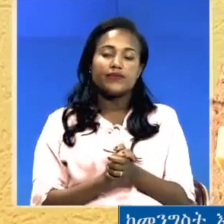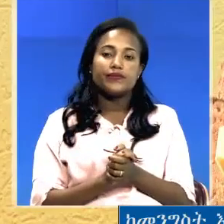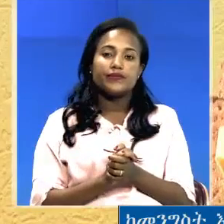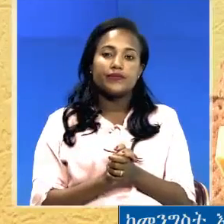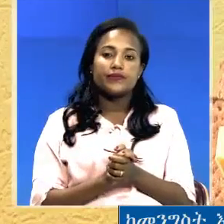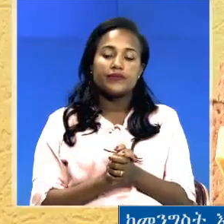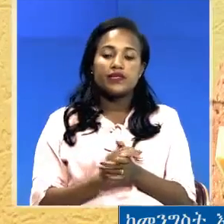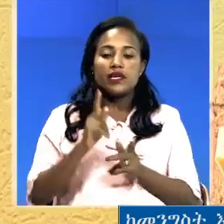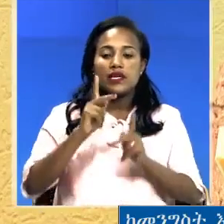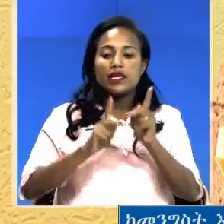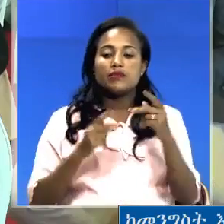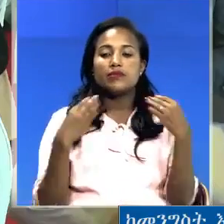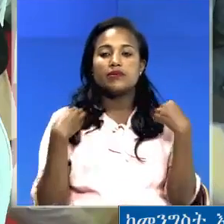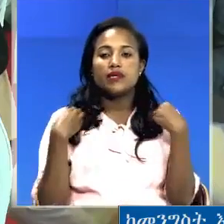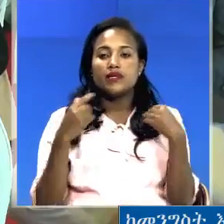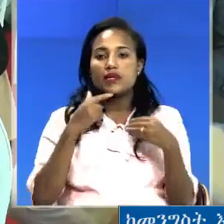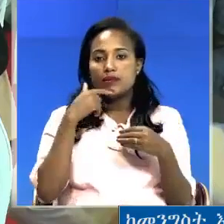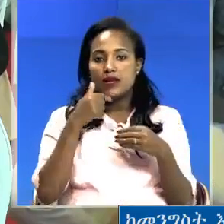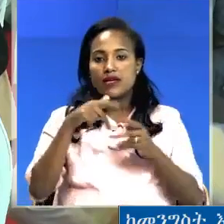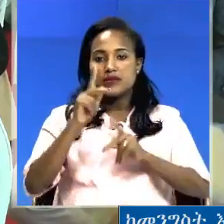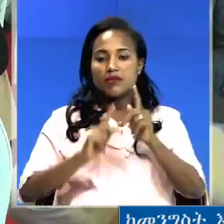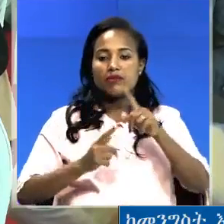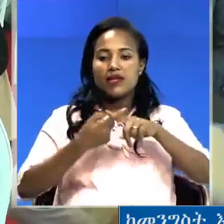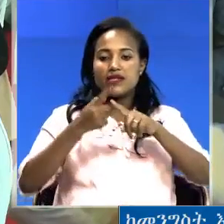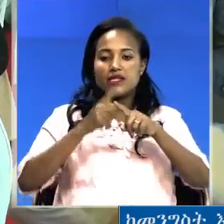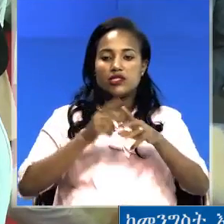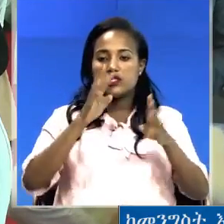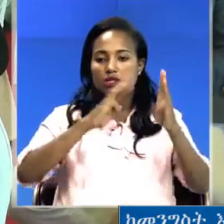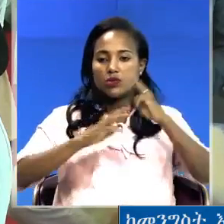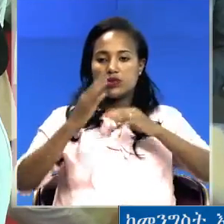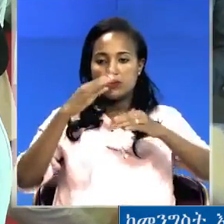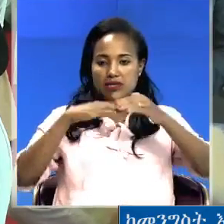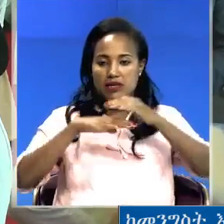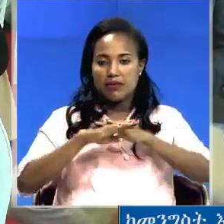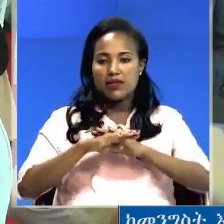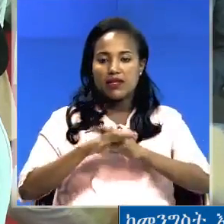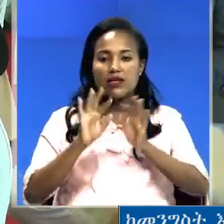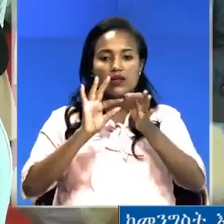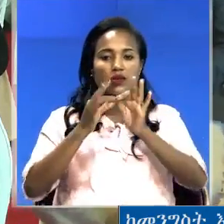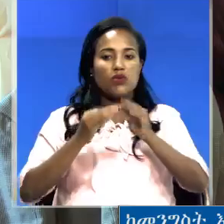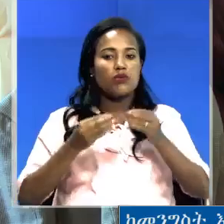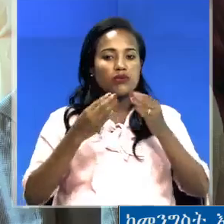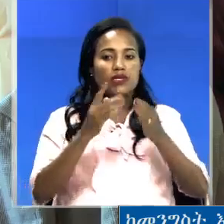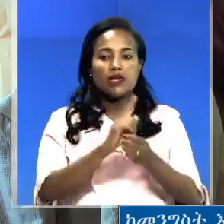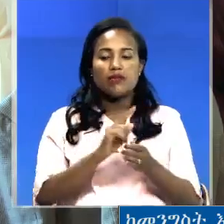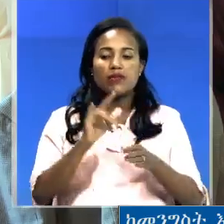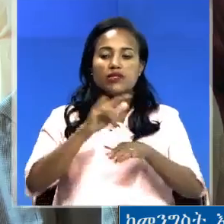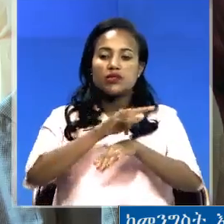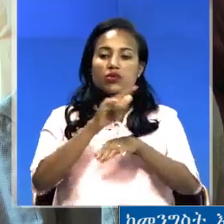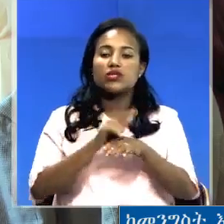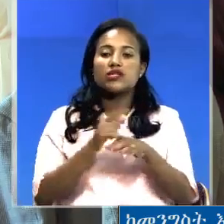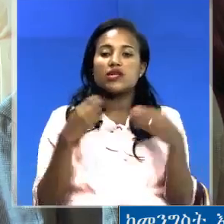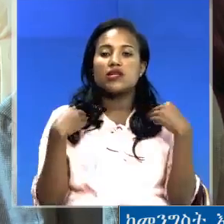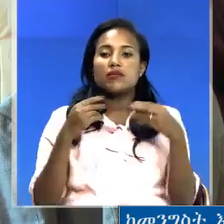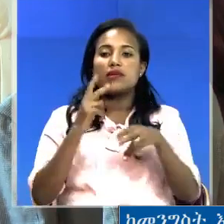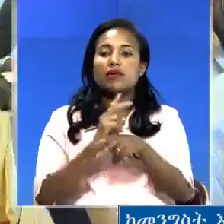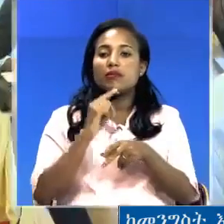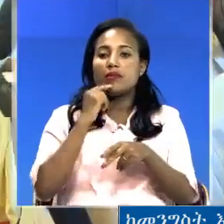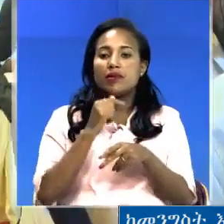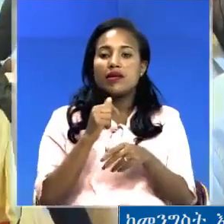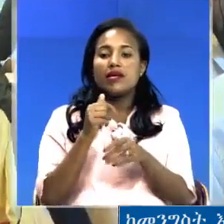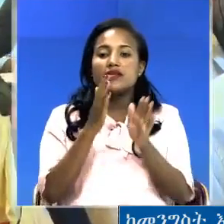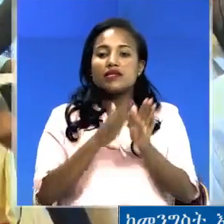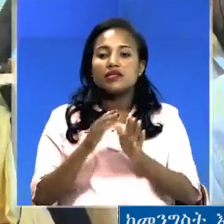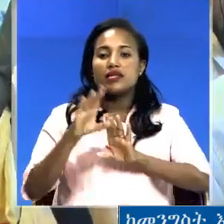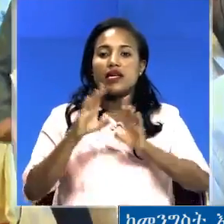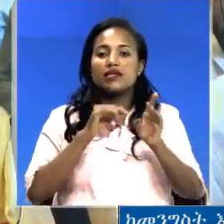ለህዝብ ደህንነት ብለን ህዝብን መልሰን ችግር ውስጥ መክተት ትርጉም የሚሰጥ አይደለም። የዜጎችን ደህንነት ለመጠበቅ በሚል ተገቢው ቅድመ ዝግጅት